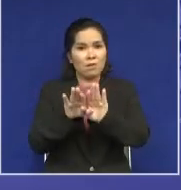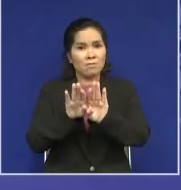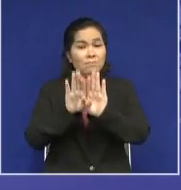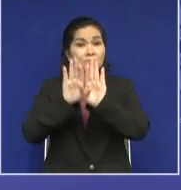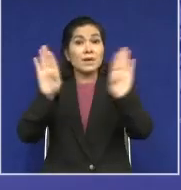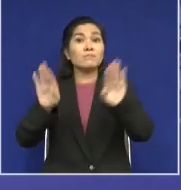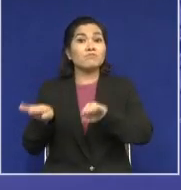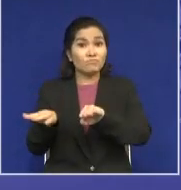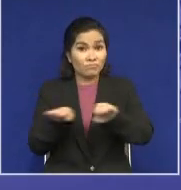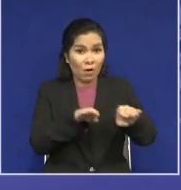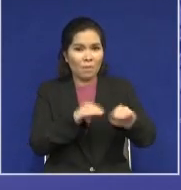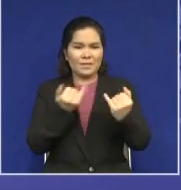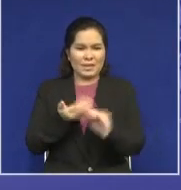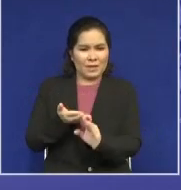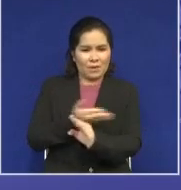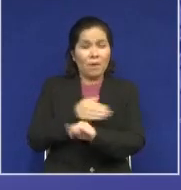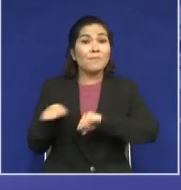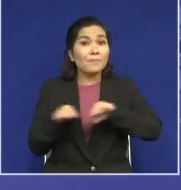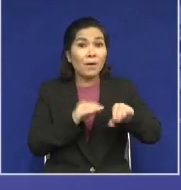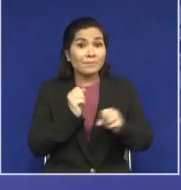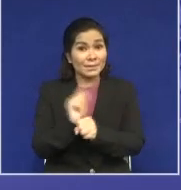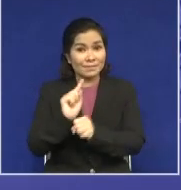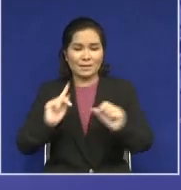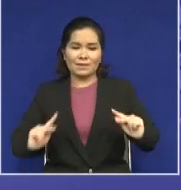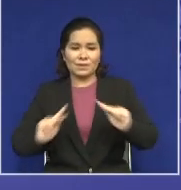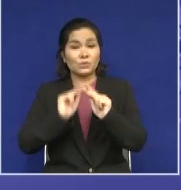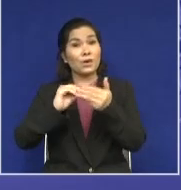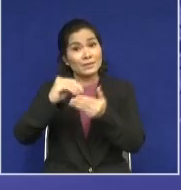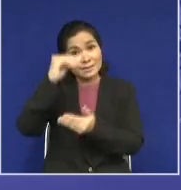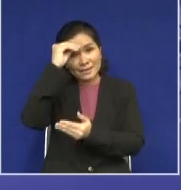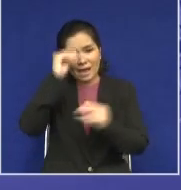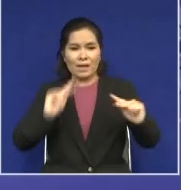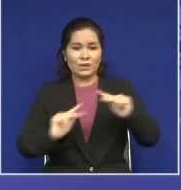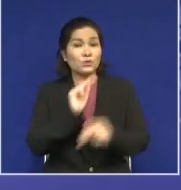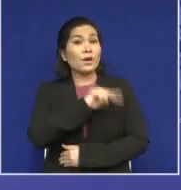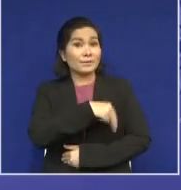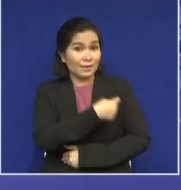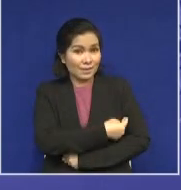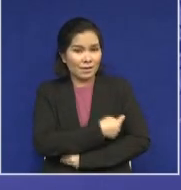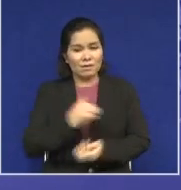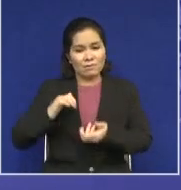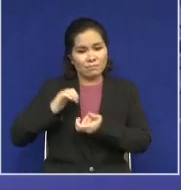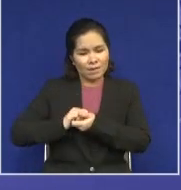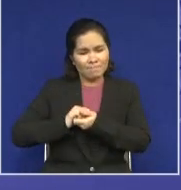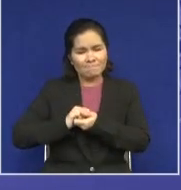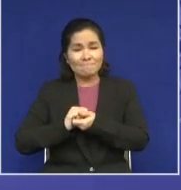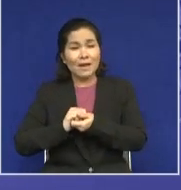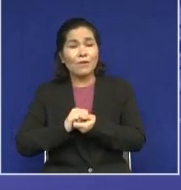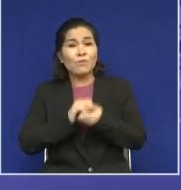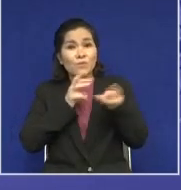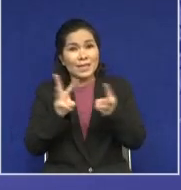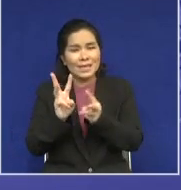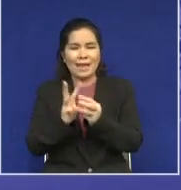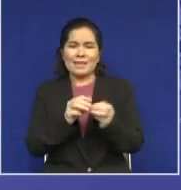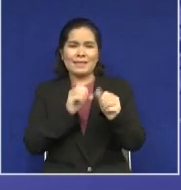สิ่งที่เตรียมความพร้อมในตอนนี้ค่ะก็คือกระทรวงศึกษาธิการรวมถึงกระทรวงสาธารณสุขค่ะได้ร่วมมือกันในการจัดทำคู่มือ